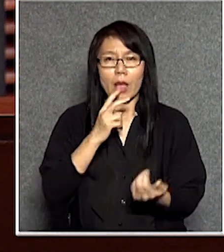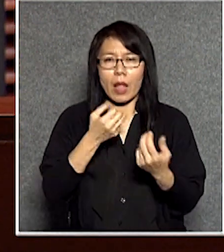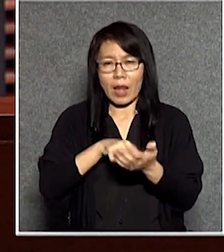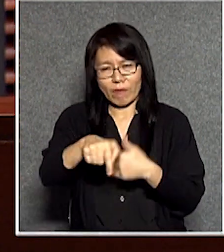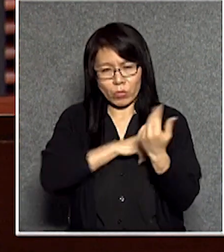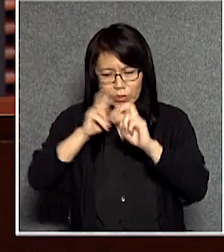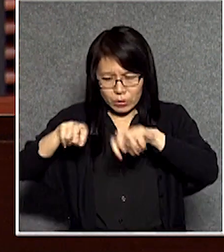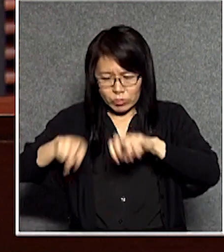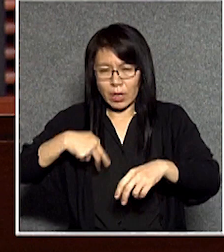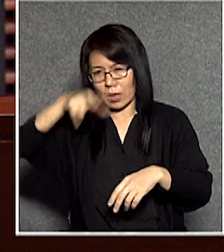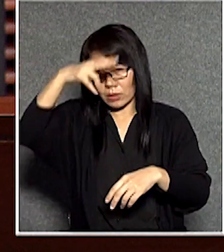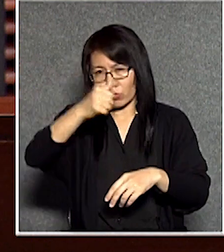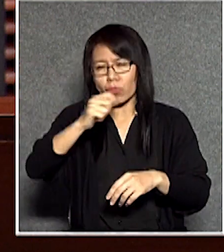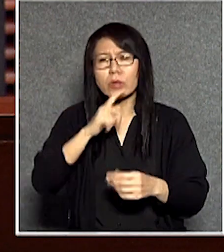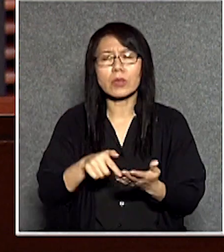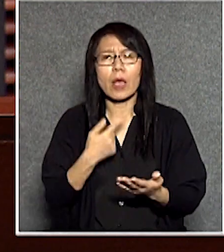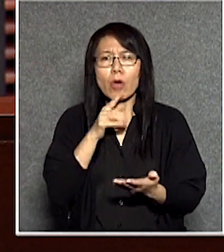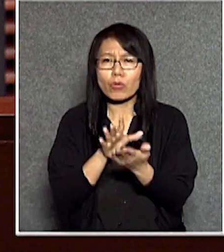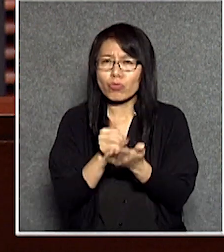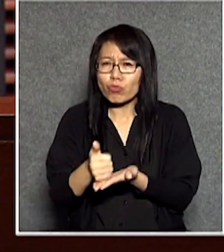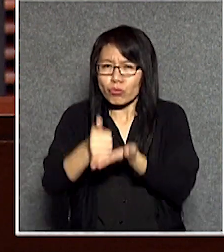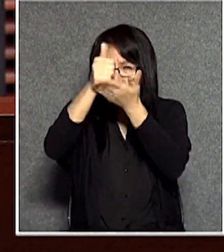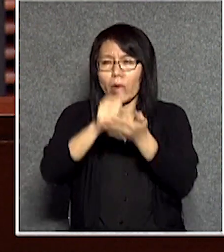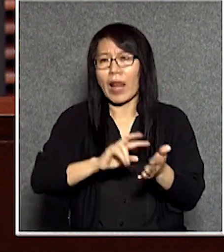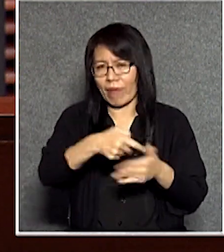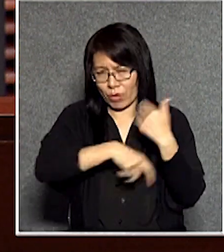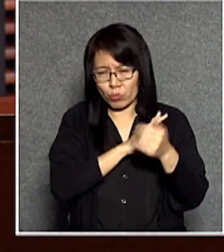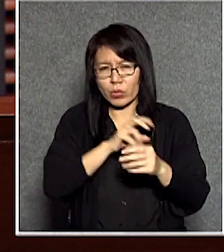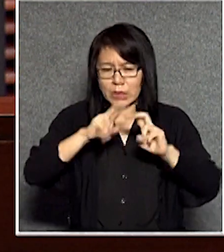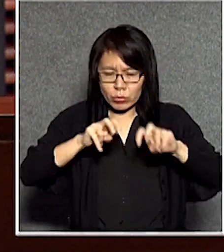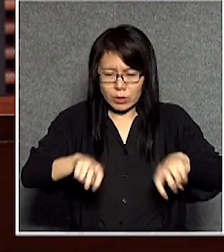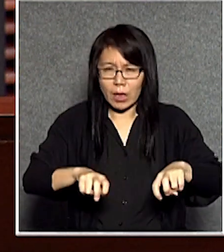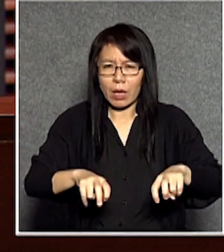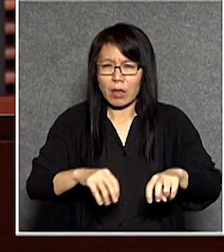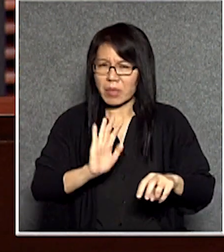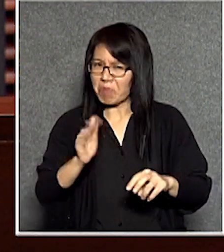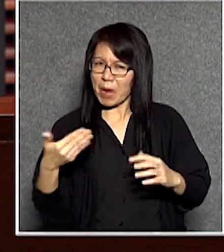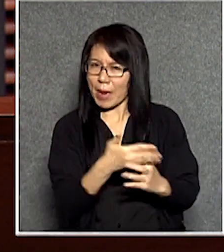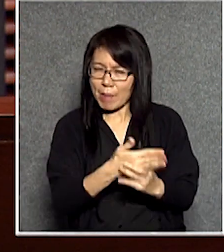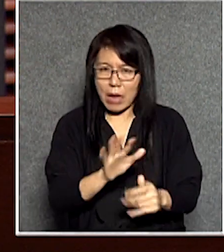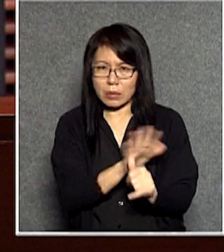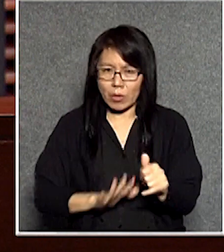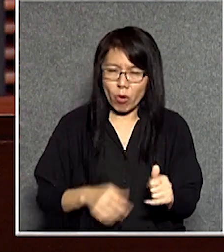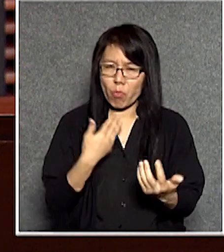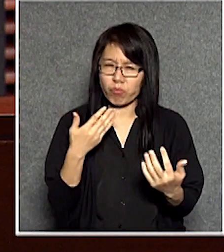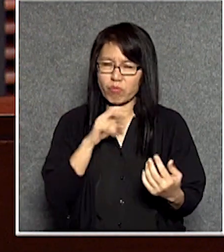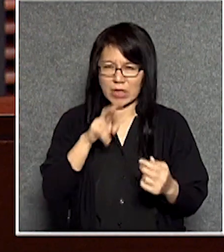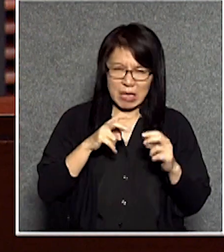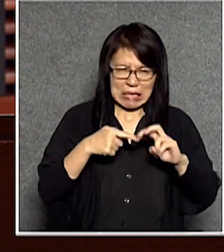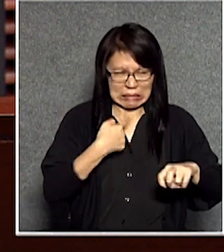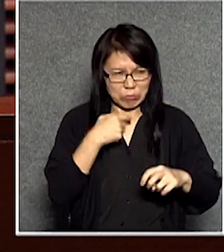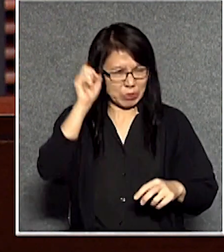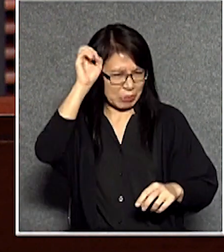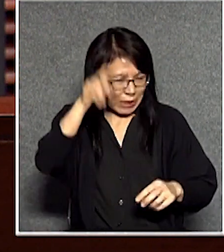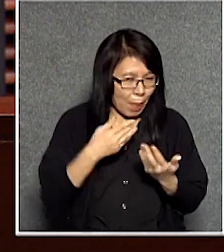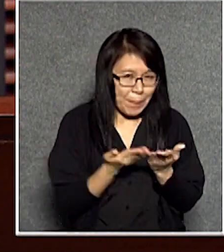長官，而行政長官尊重立法會的調查，不試圖妨礙、影響或者干預調查工作，以